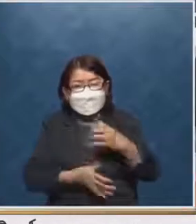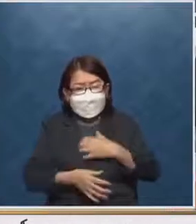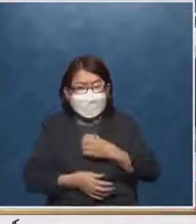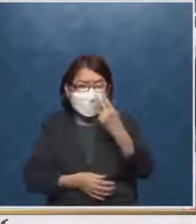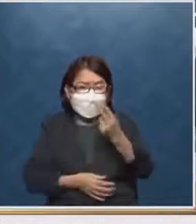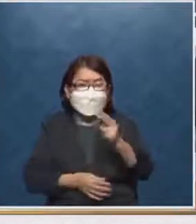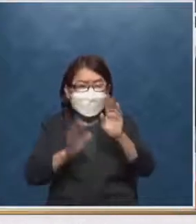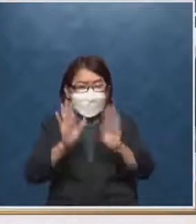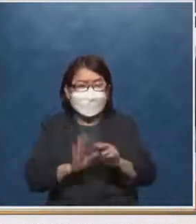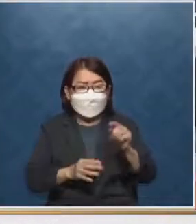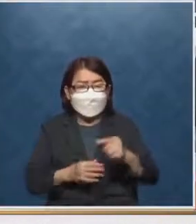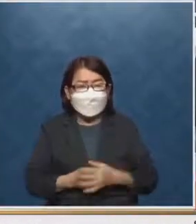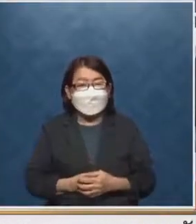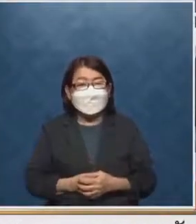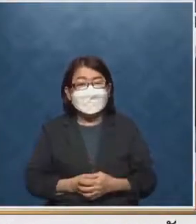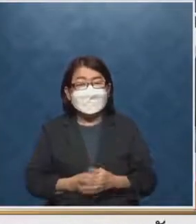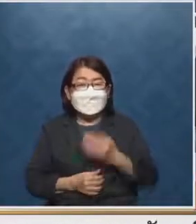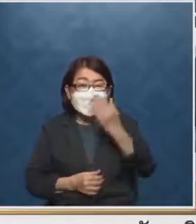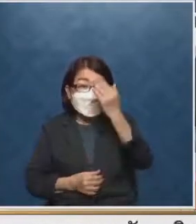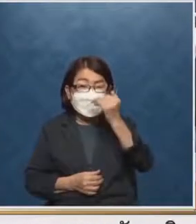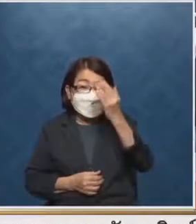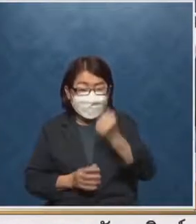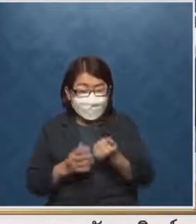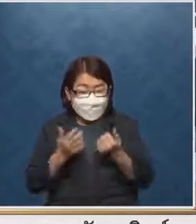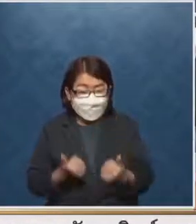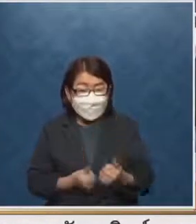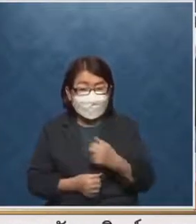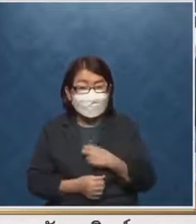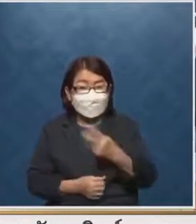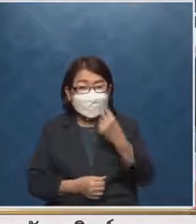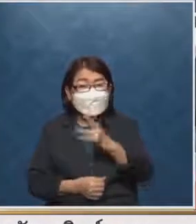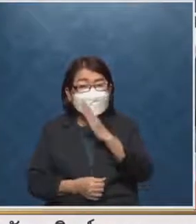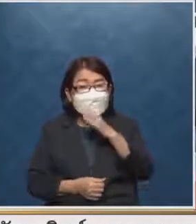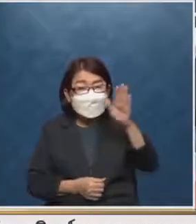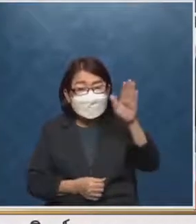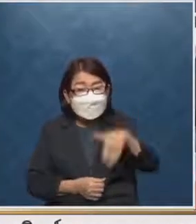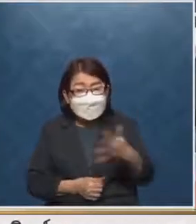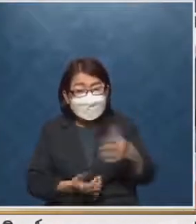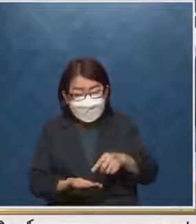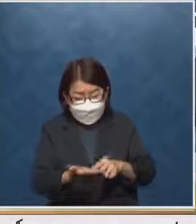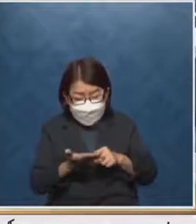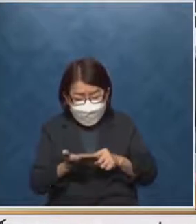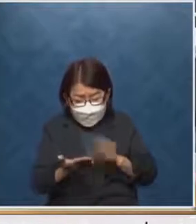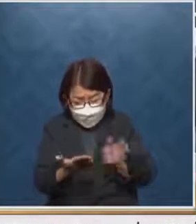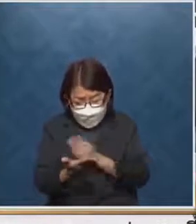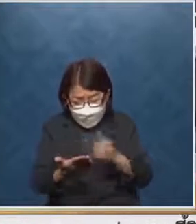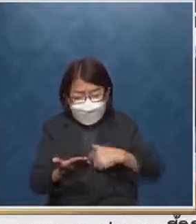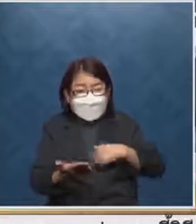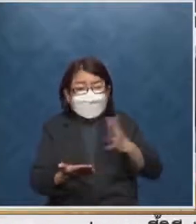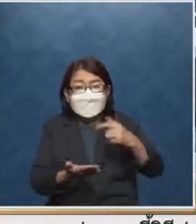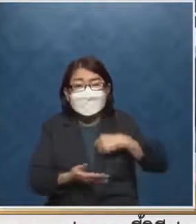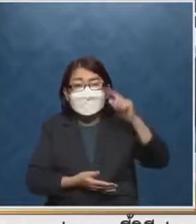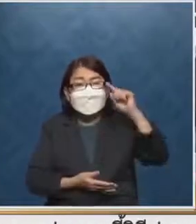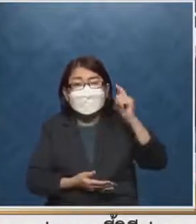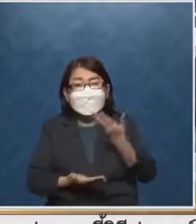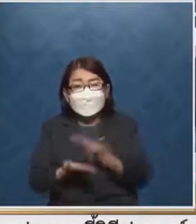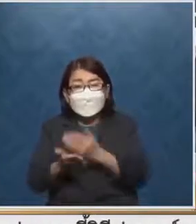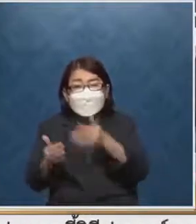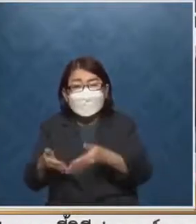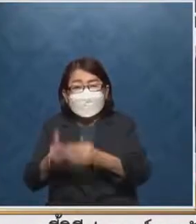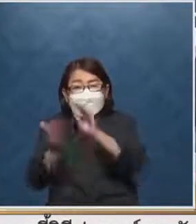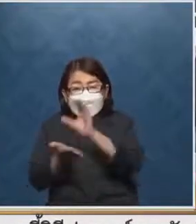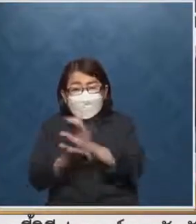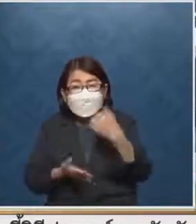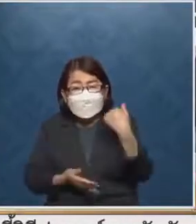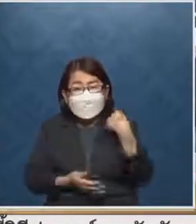วันนี้พอมาดูถ้าท่านไม่มาผมไม่รู้ว่ามันมีกองทุนนี้ทั้งที่ความเป็นจริง